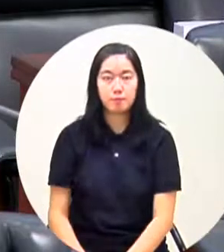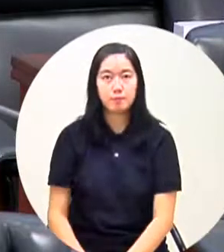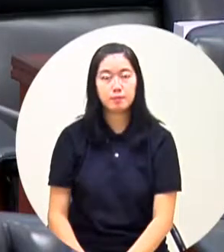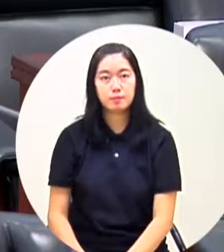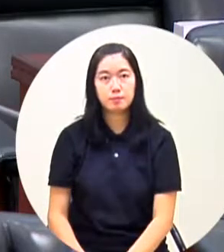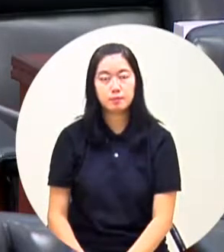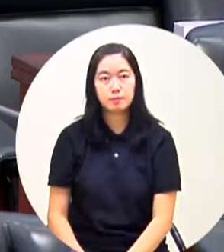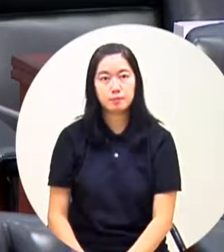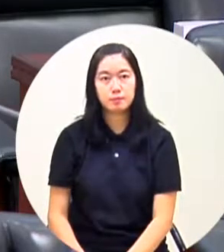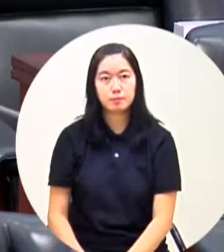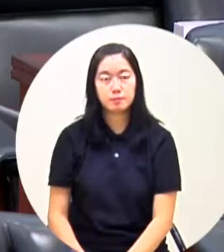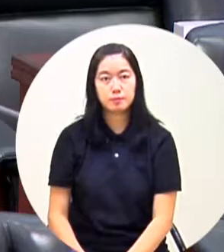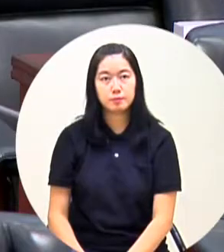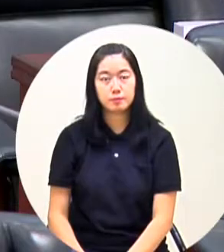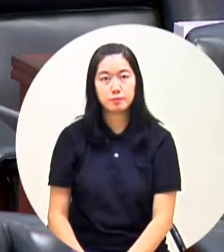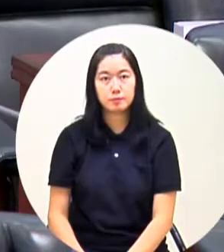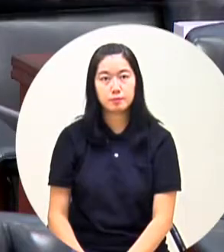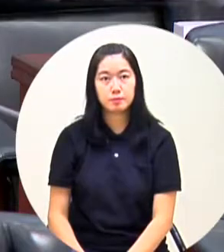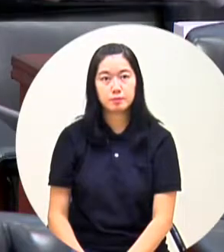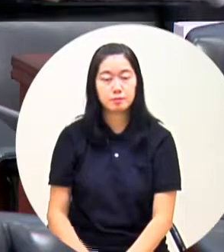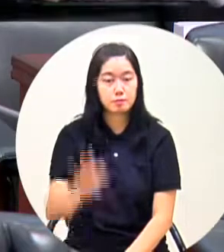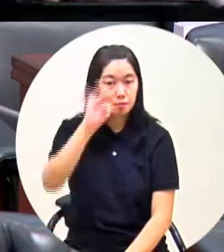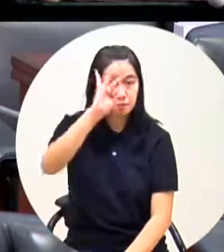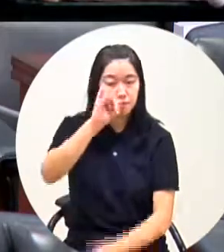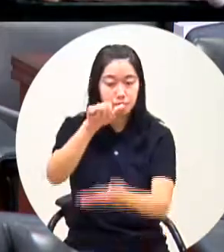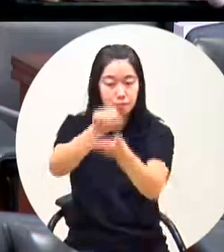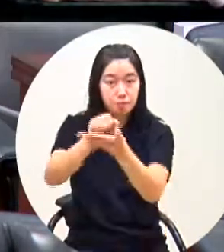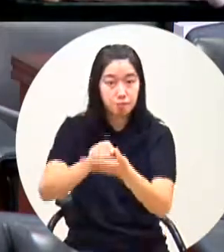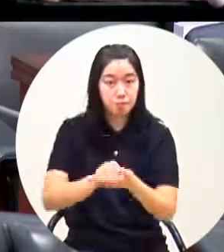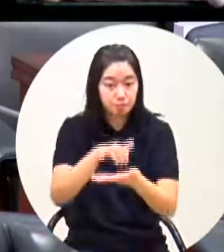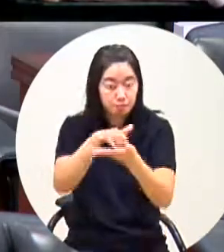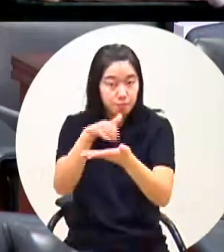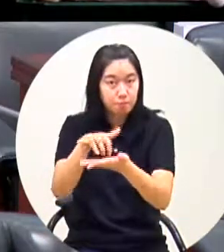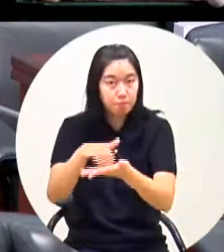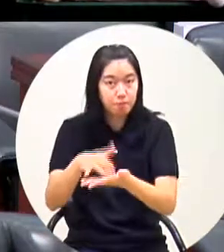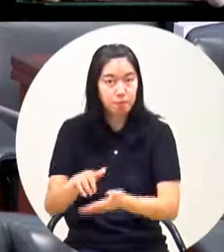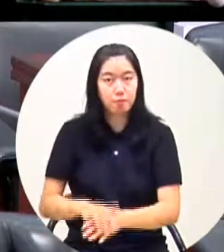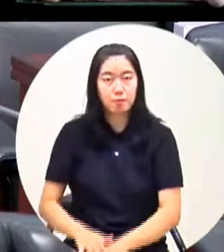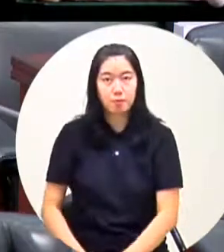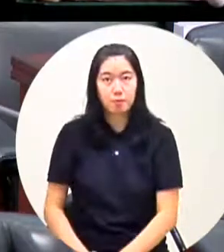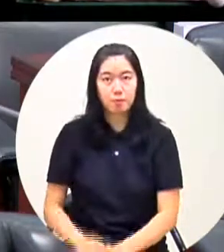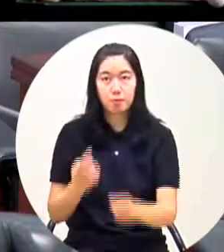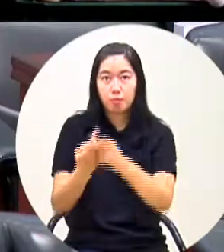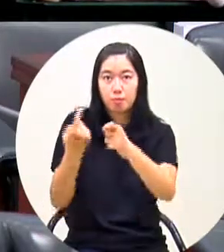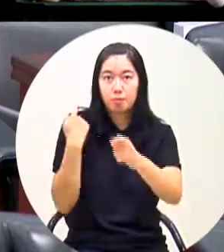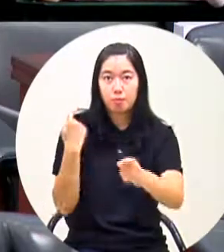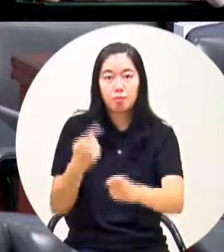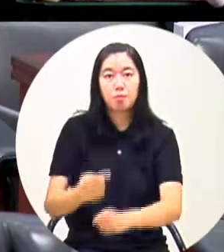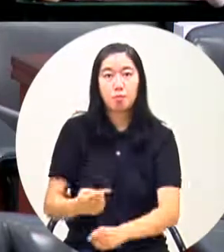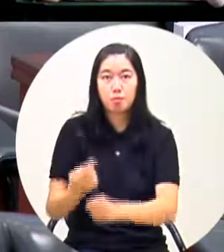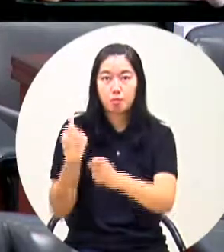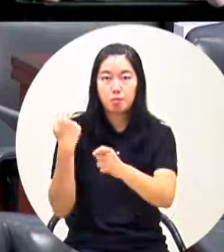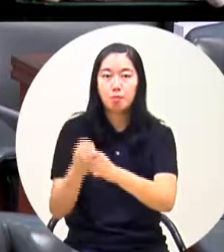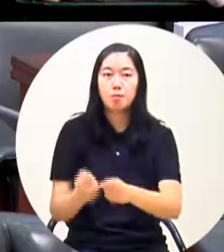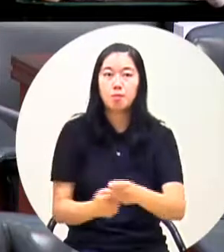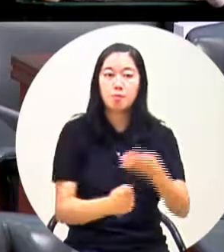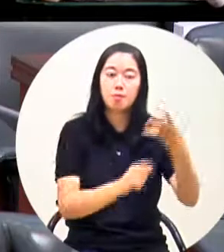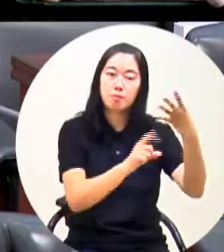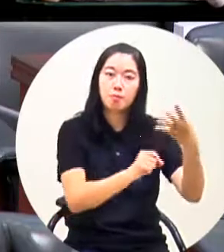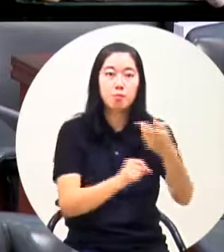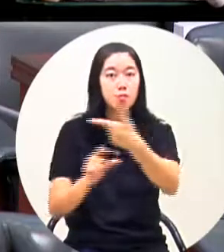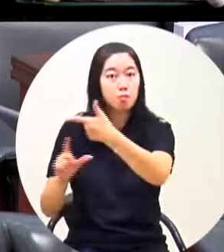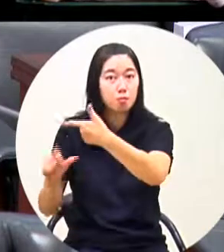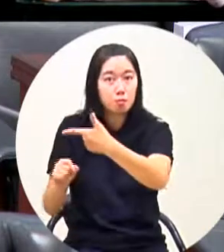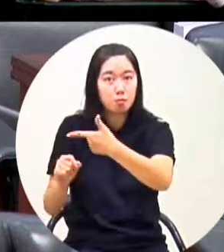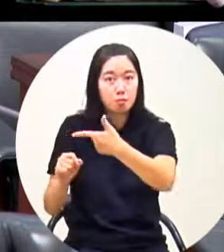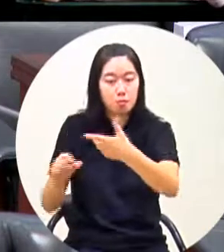畜禽统计调查结果哈，去年第二季全台饲养的